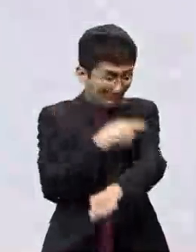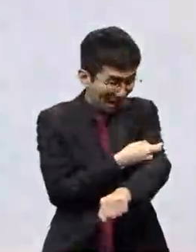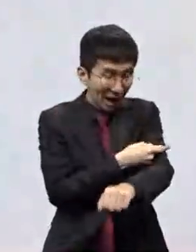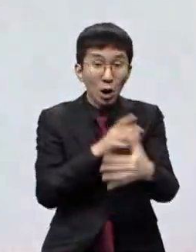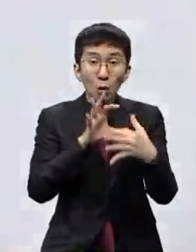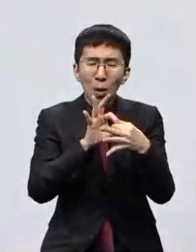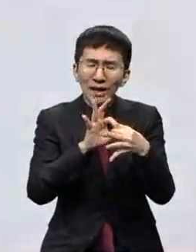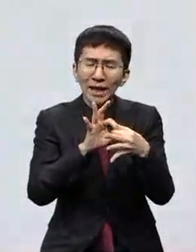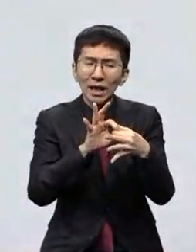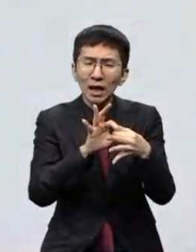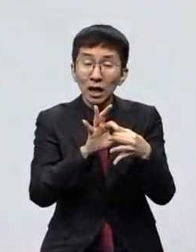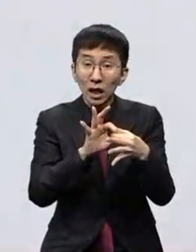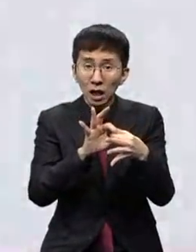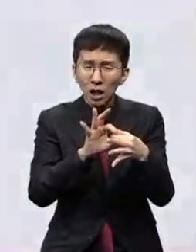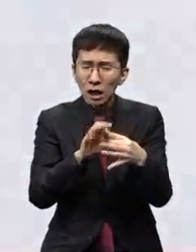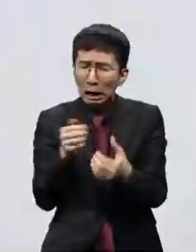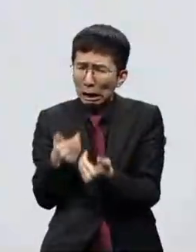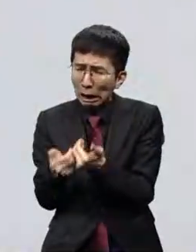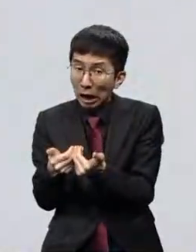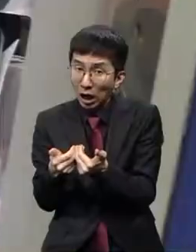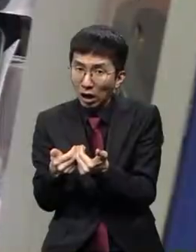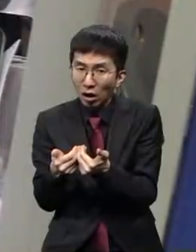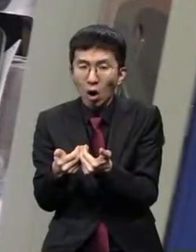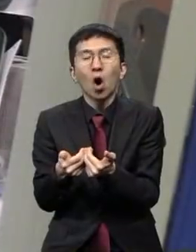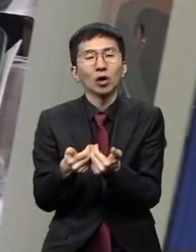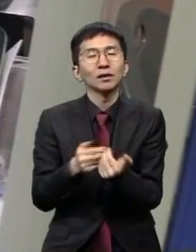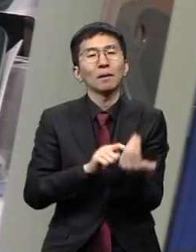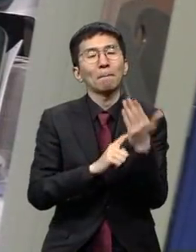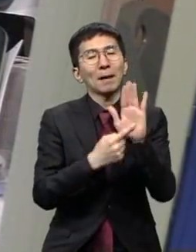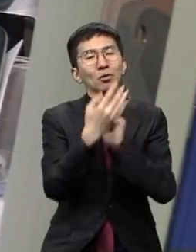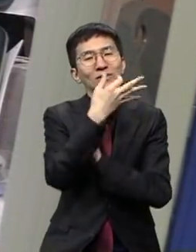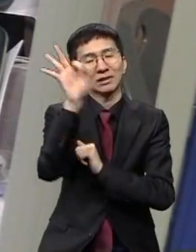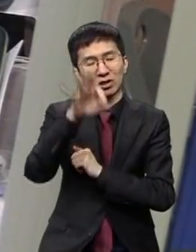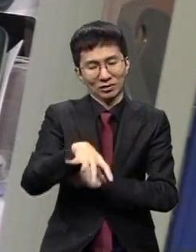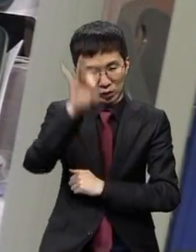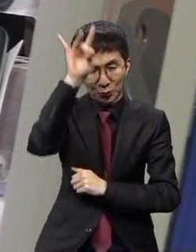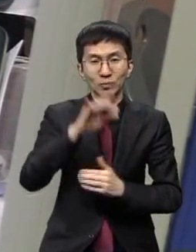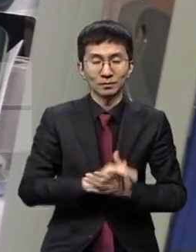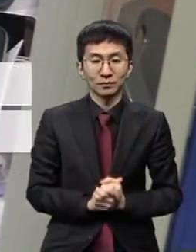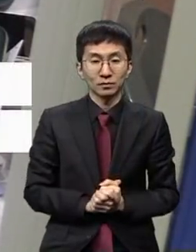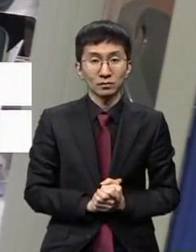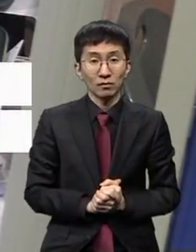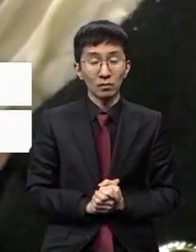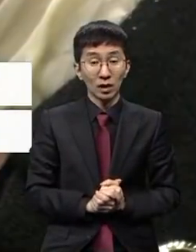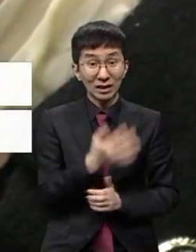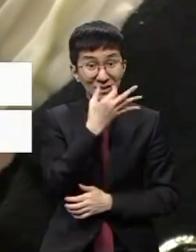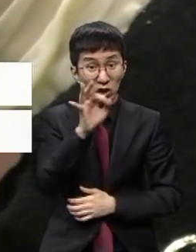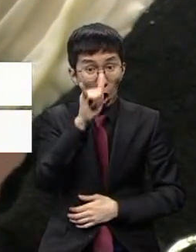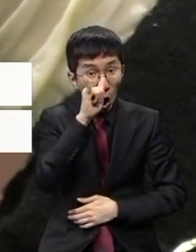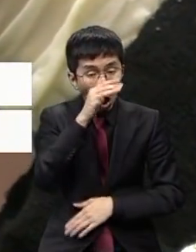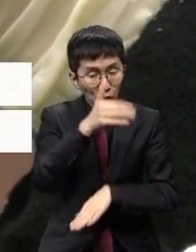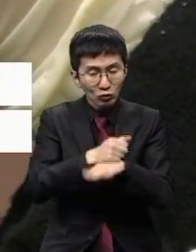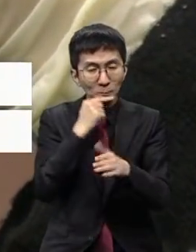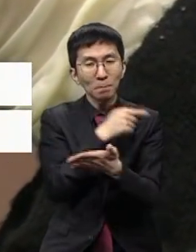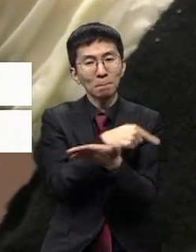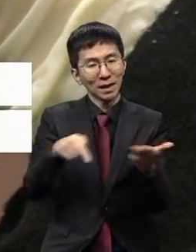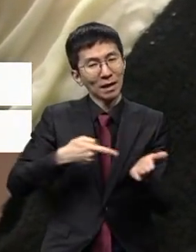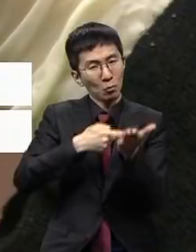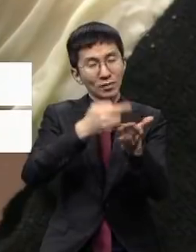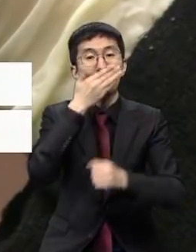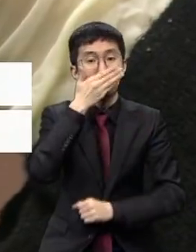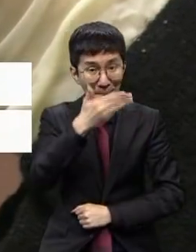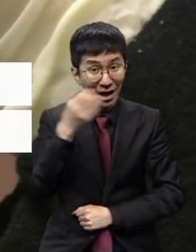이상 반응의 관련성을 인정한 건 처음입니다. 이처럼 백신과의 인과성이 인정되면 피해 보상을 신청할 수